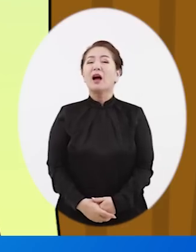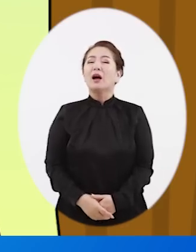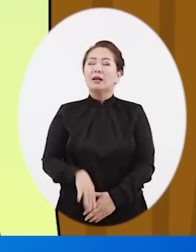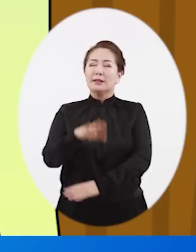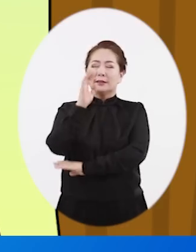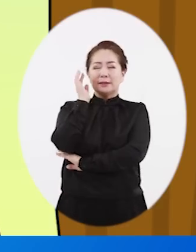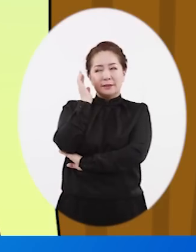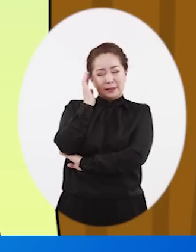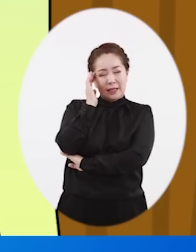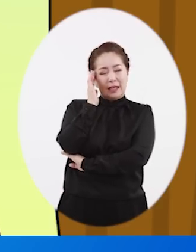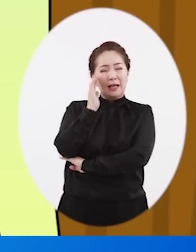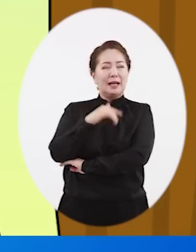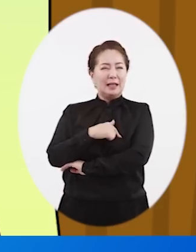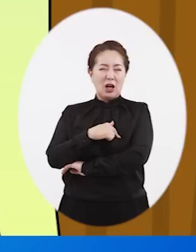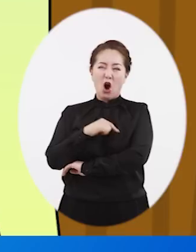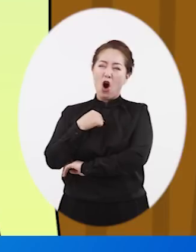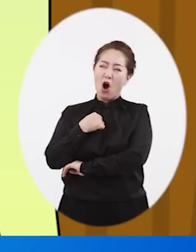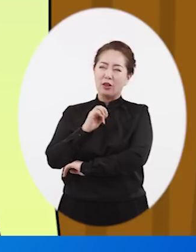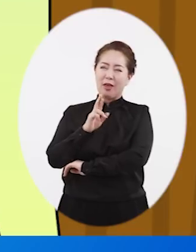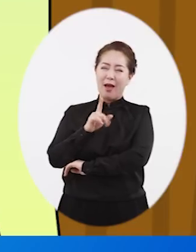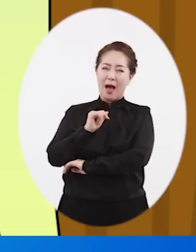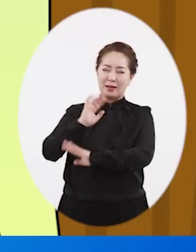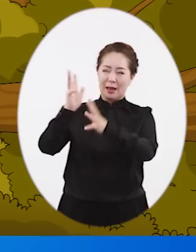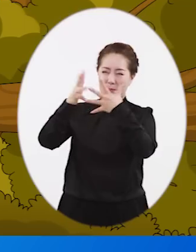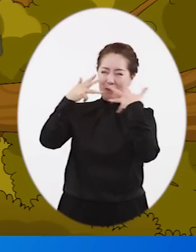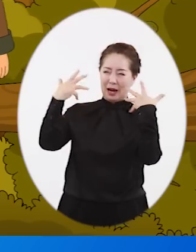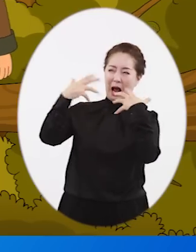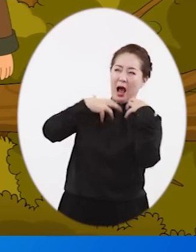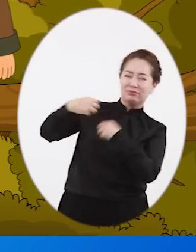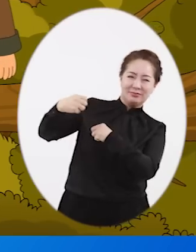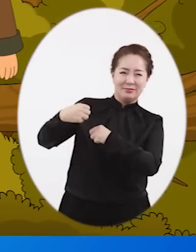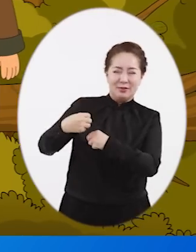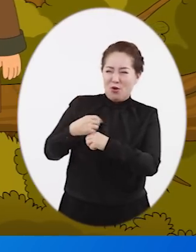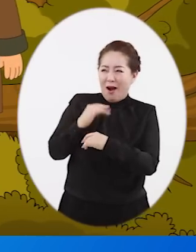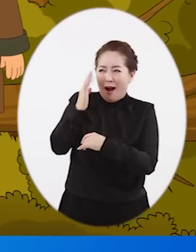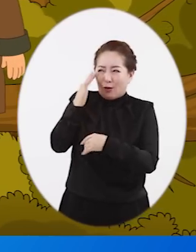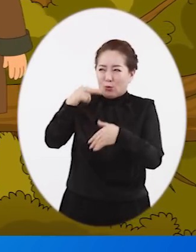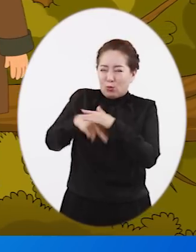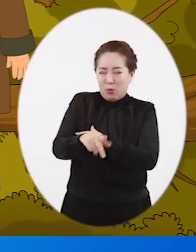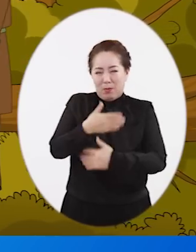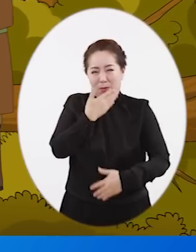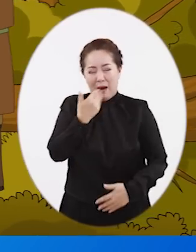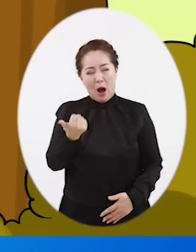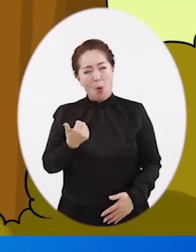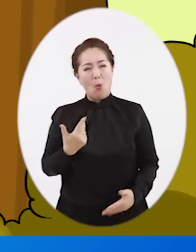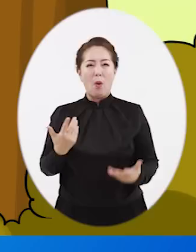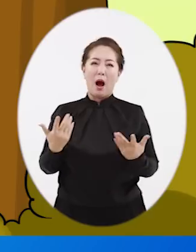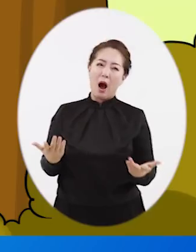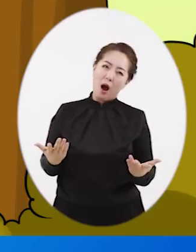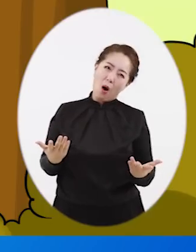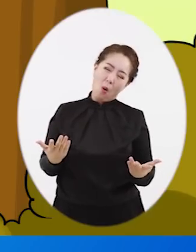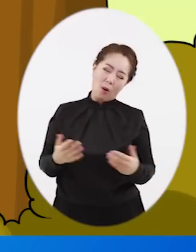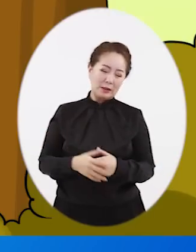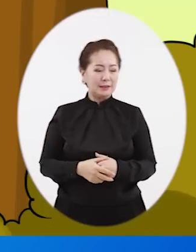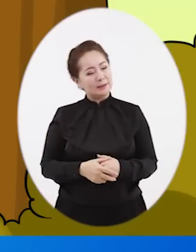Яадаг үлээ. Одоо ч энэ барын савраас болтох аргагүй боллоо. Өвгөн ах